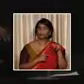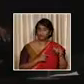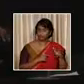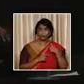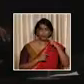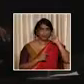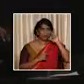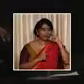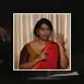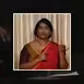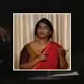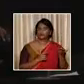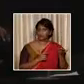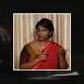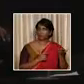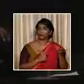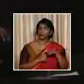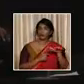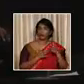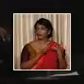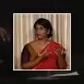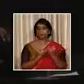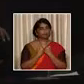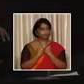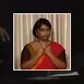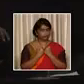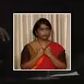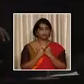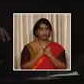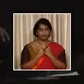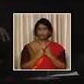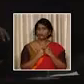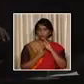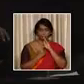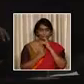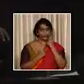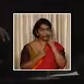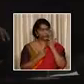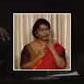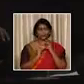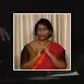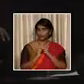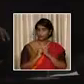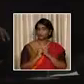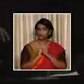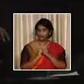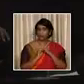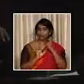அவருடைய நிலங்கள் கபலீகரம் செய்யப்படுகிறது அப்போ இது ஒரு மிகப்பெரிய மோசமான நிலையில்தான் 13 ஆண்டுகள்